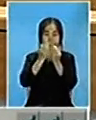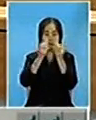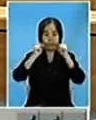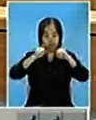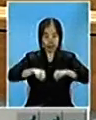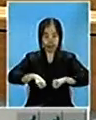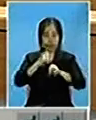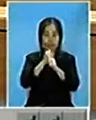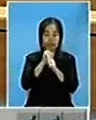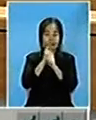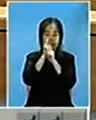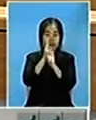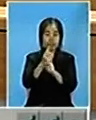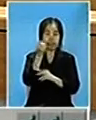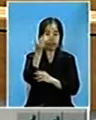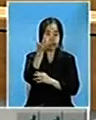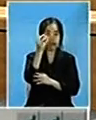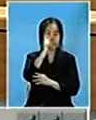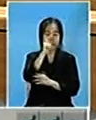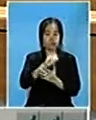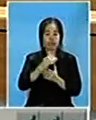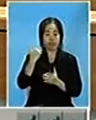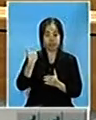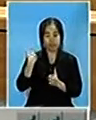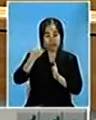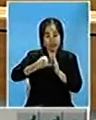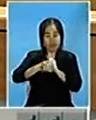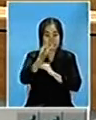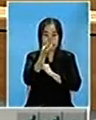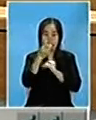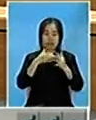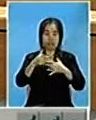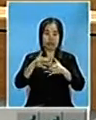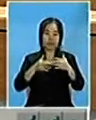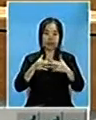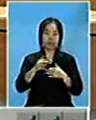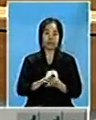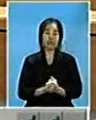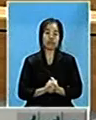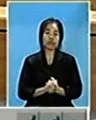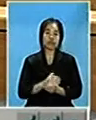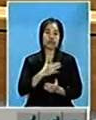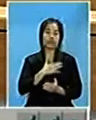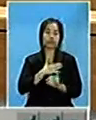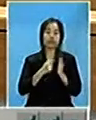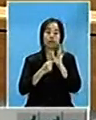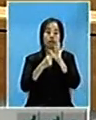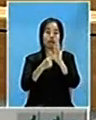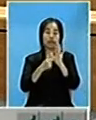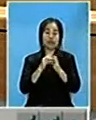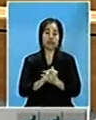ถูกใจคนมากที่สุดนะครับอาจจะผิดใจน้อยไม่เป็นไรผมอยากยกตัวอย่างว่ากร